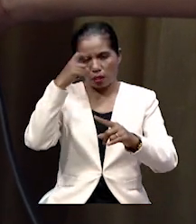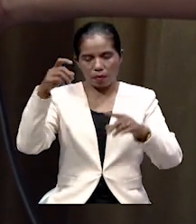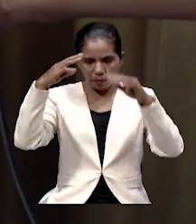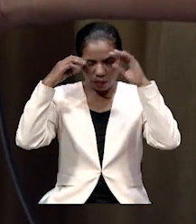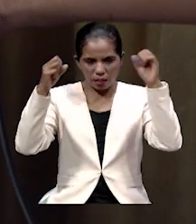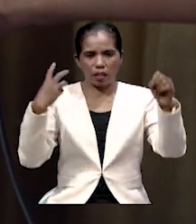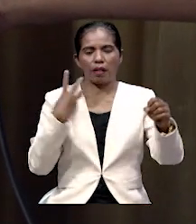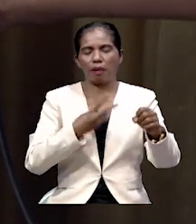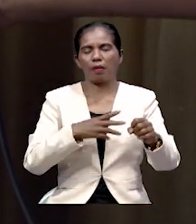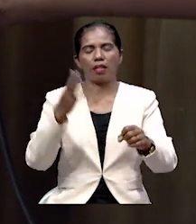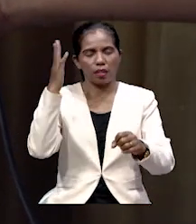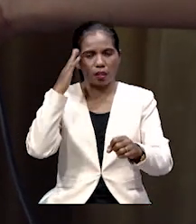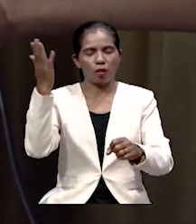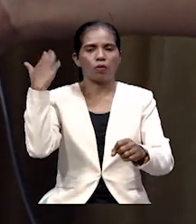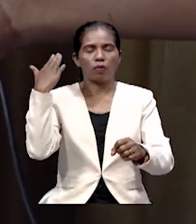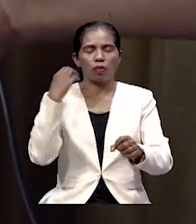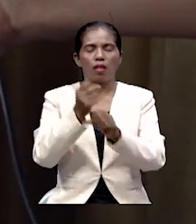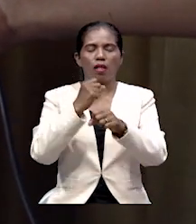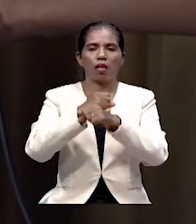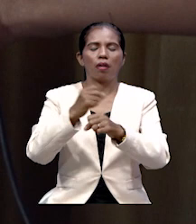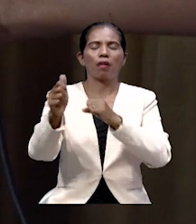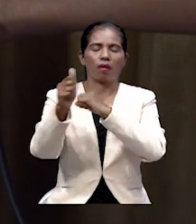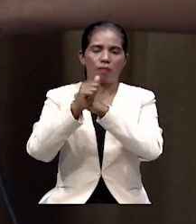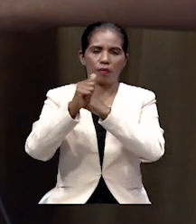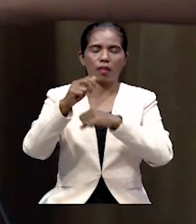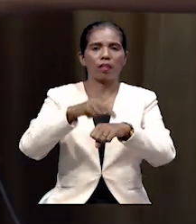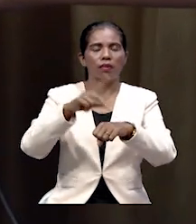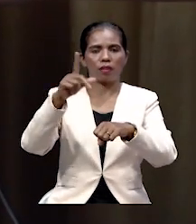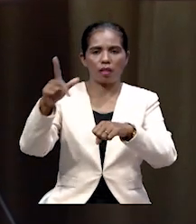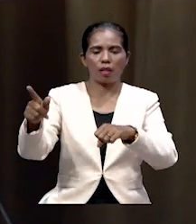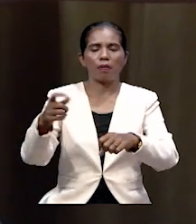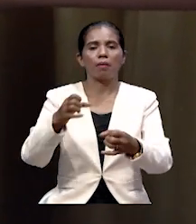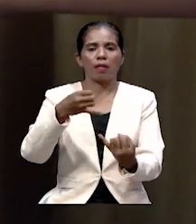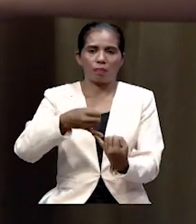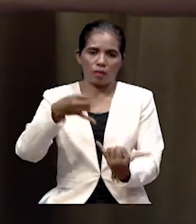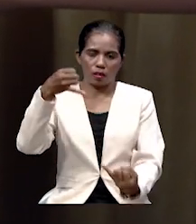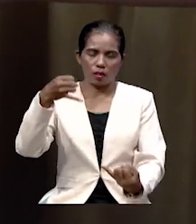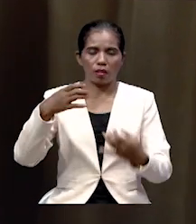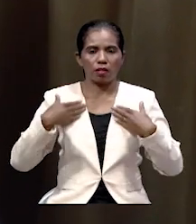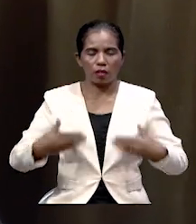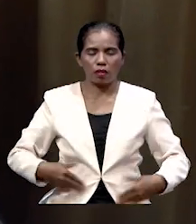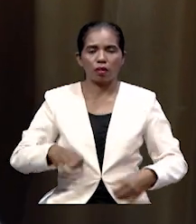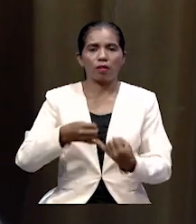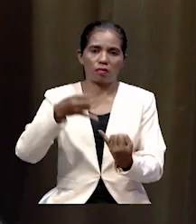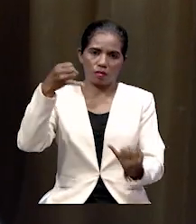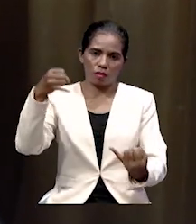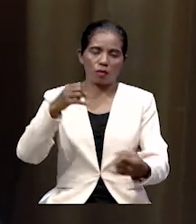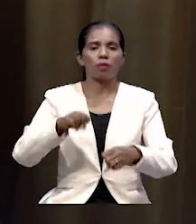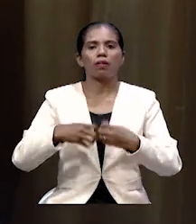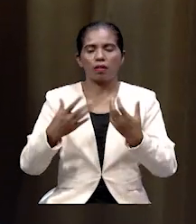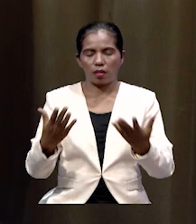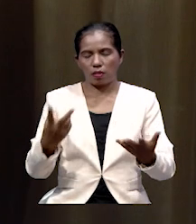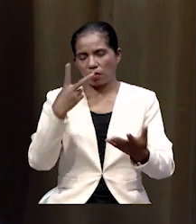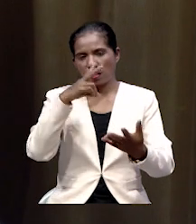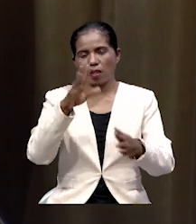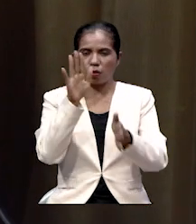ita hatene deji uluk sempre kalo kampanya nasional ba malnutrisaun. O insa atu prevê malnutrisaun ni Timor antau